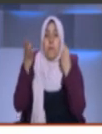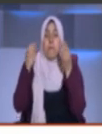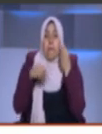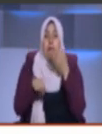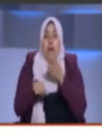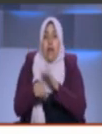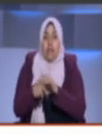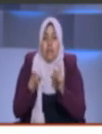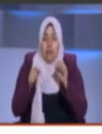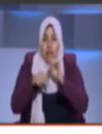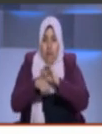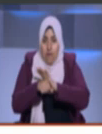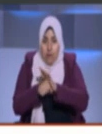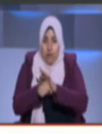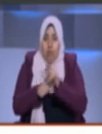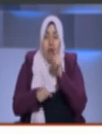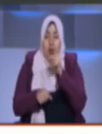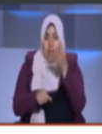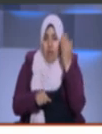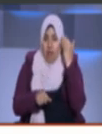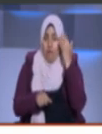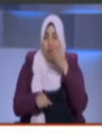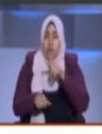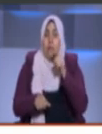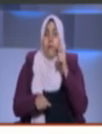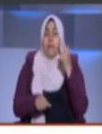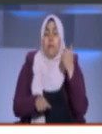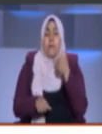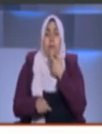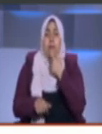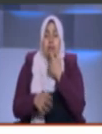هذا الوباء، وتعلم أن بريطانيا والولايات المتحدة